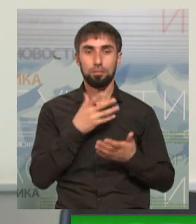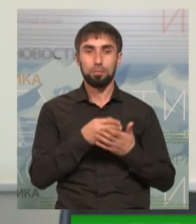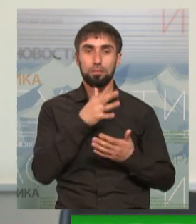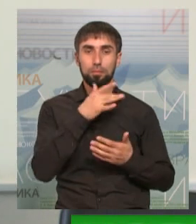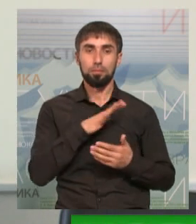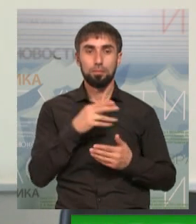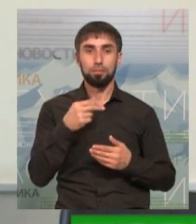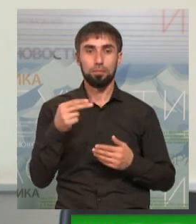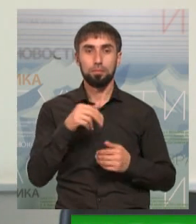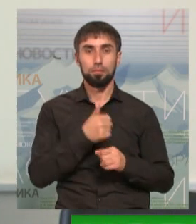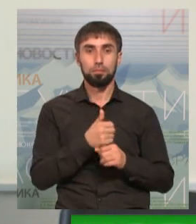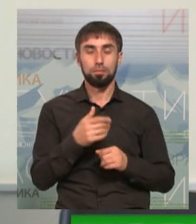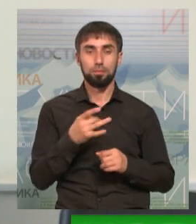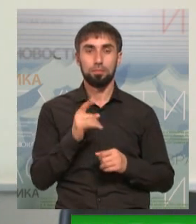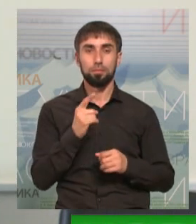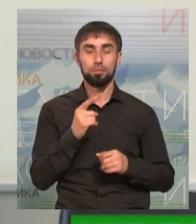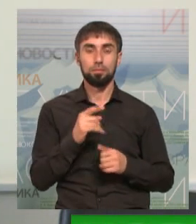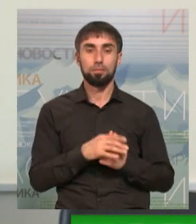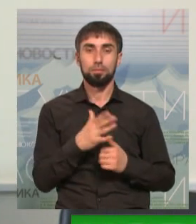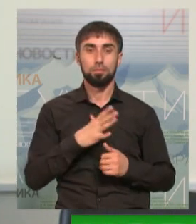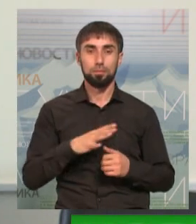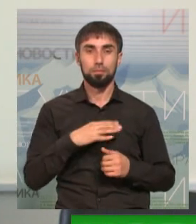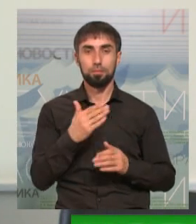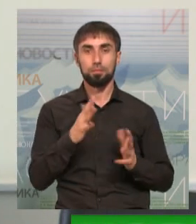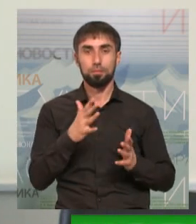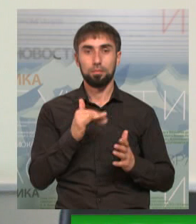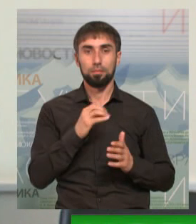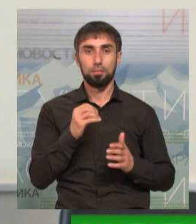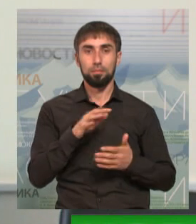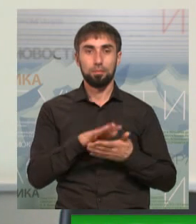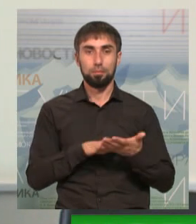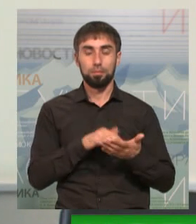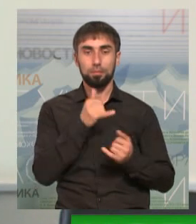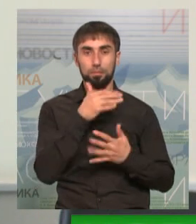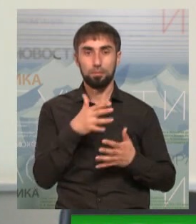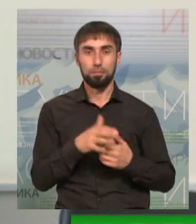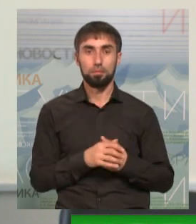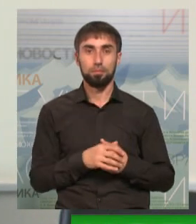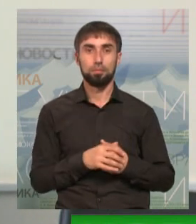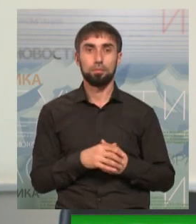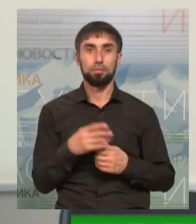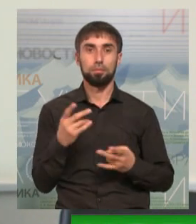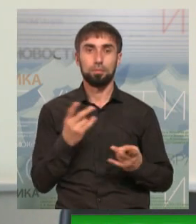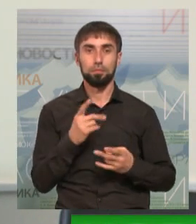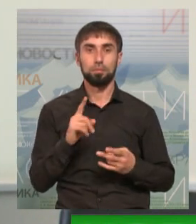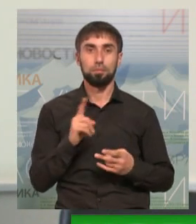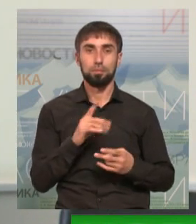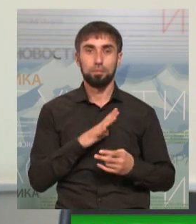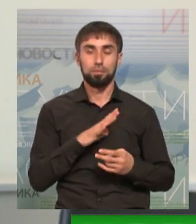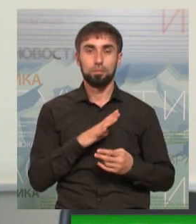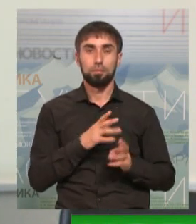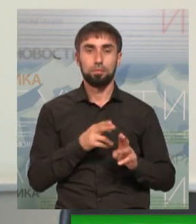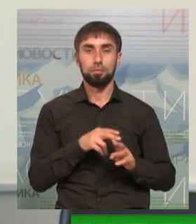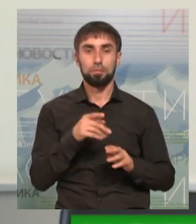своевременное предложение главы. Почему? Потому что терпеть эту ситуацию уже дальше невозможно. Надо, чтобы